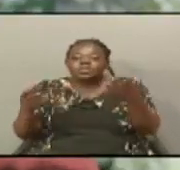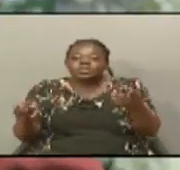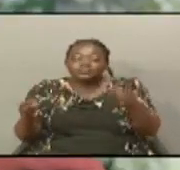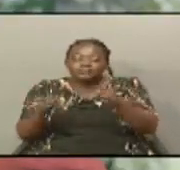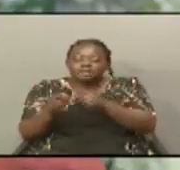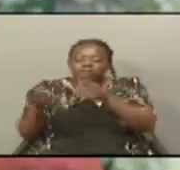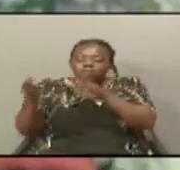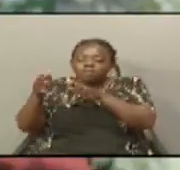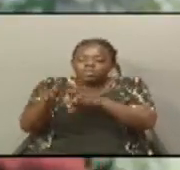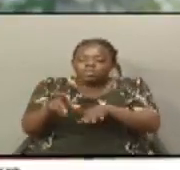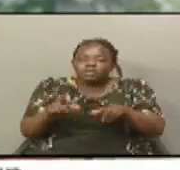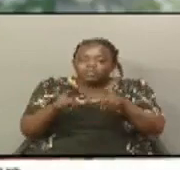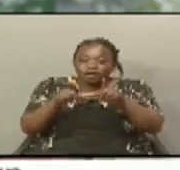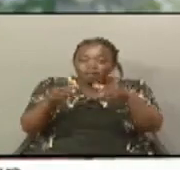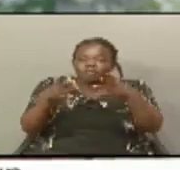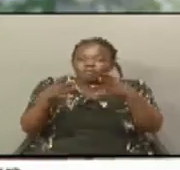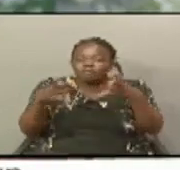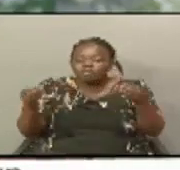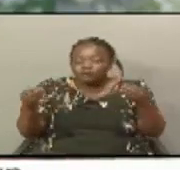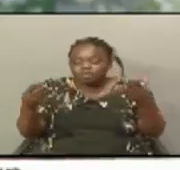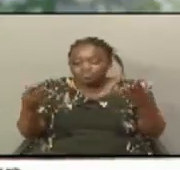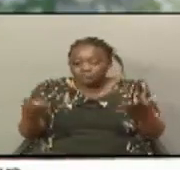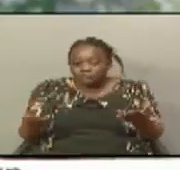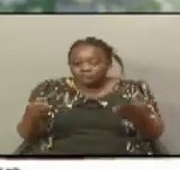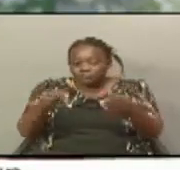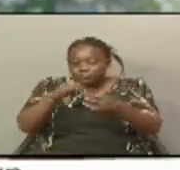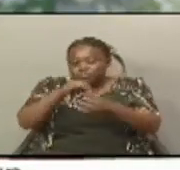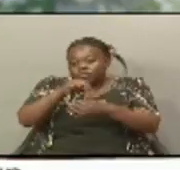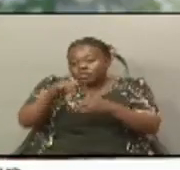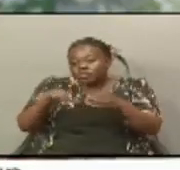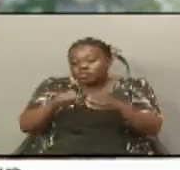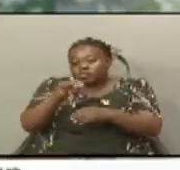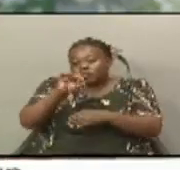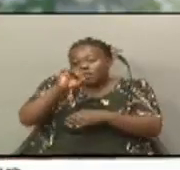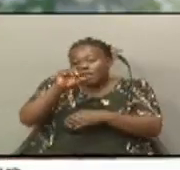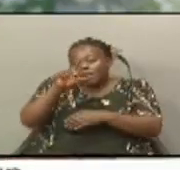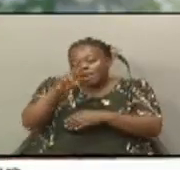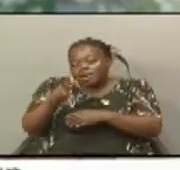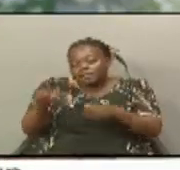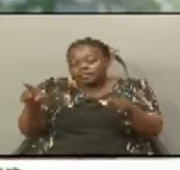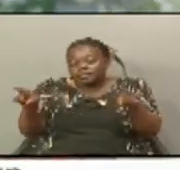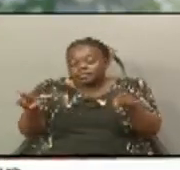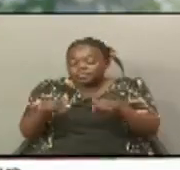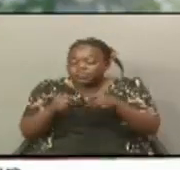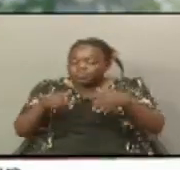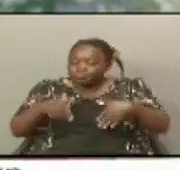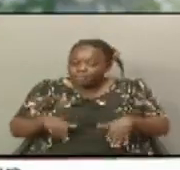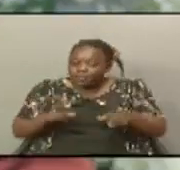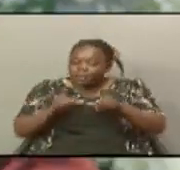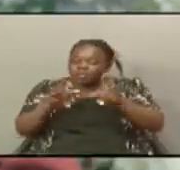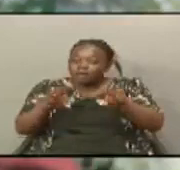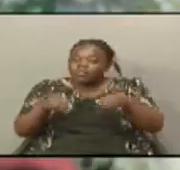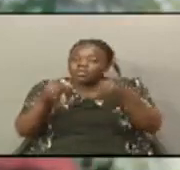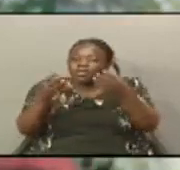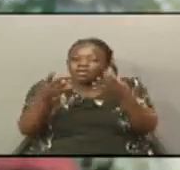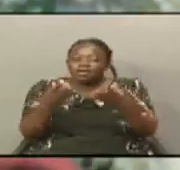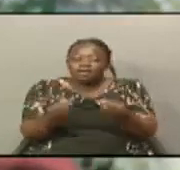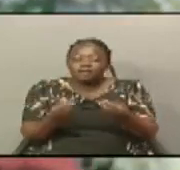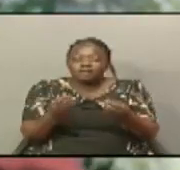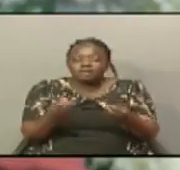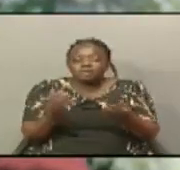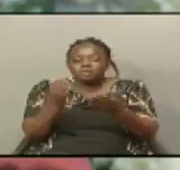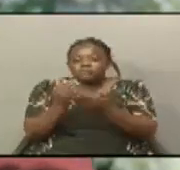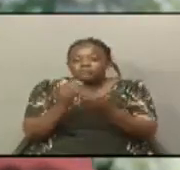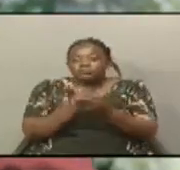national ID oba ofuna bufunyi ne birth certificate bagaba ate byangu nnyo ebisinga si bya sente bana